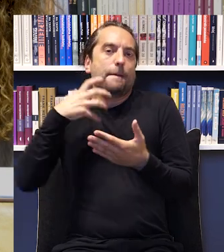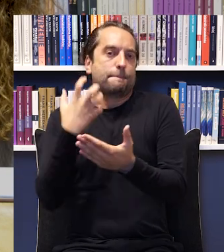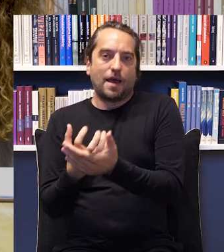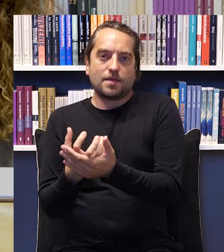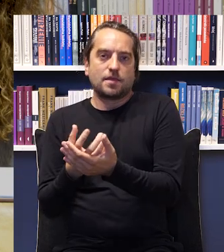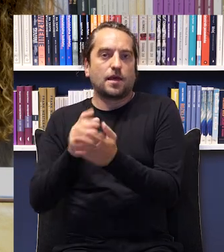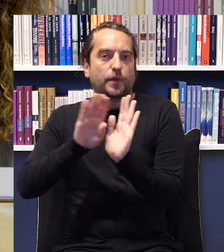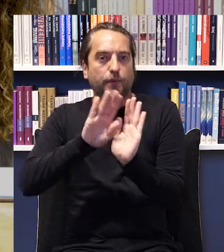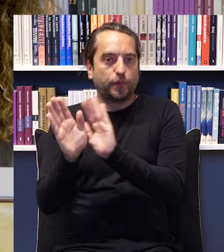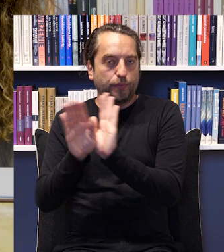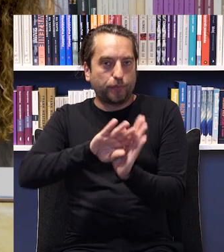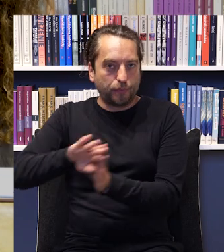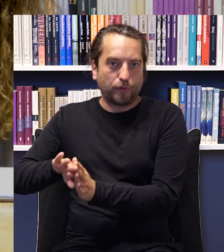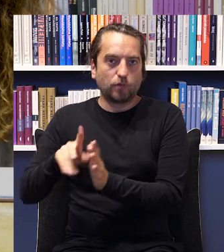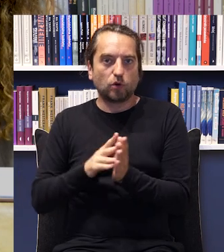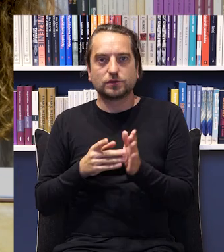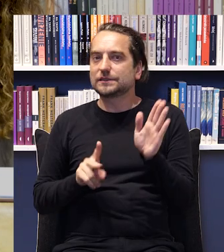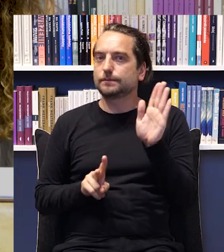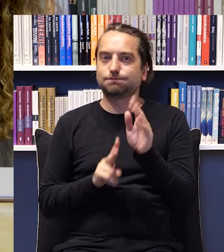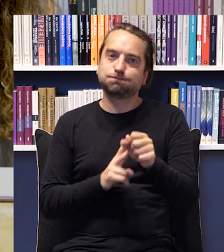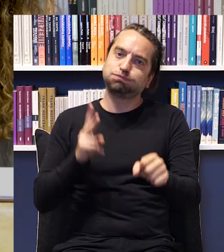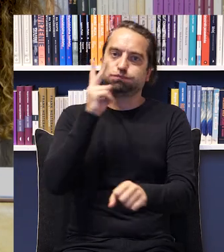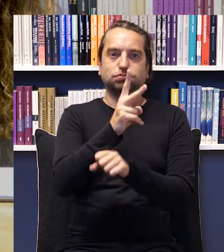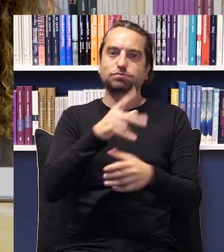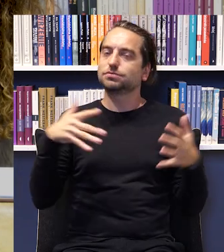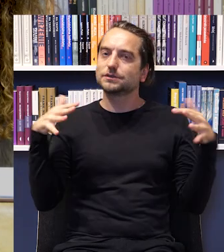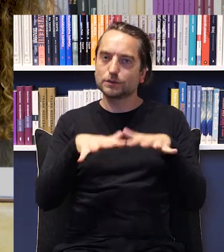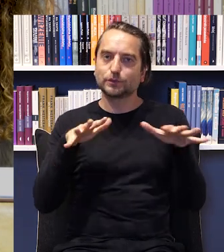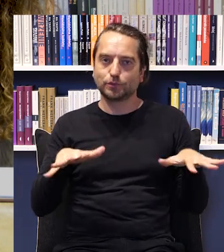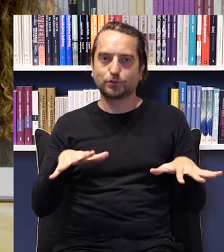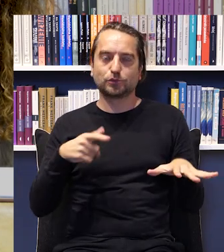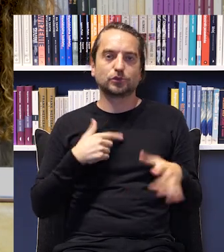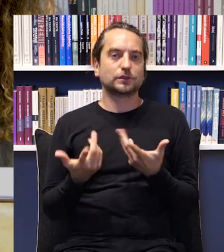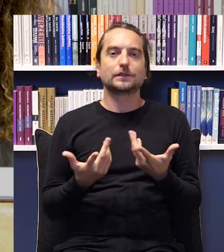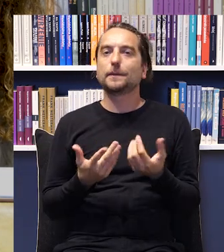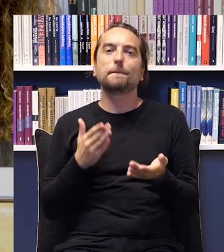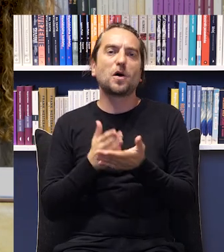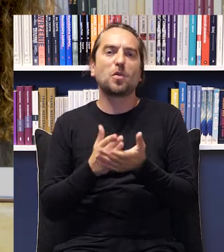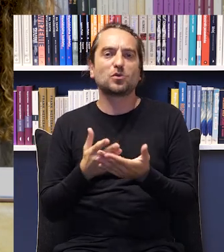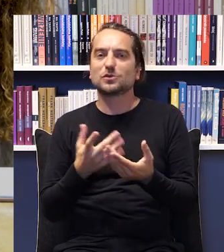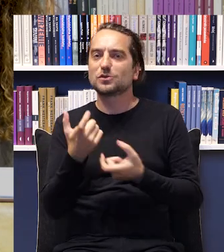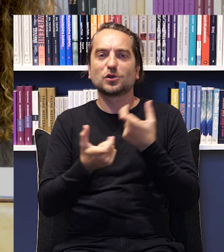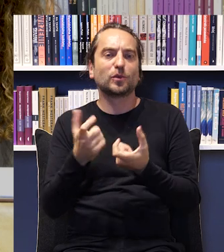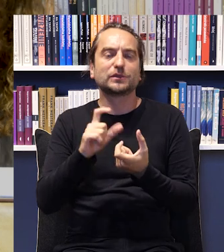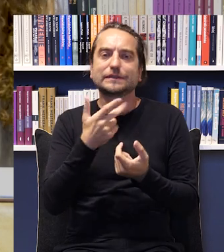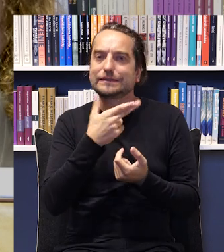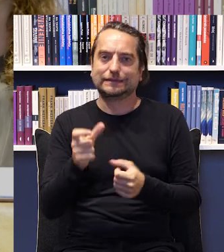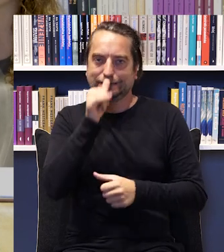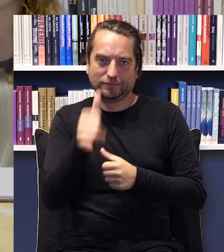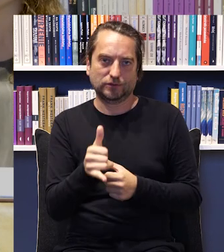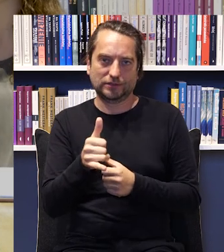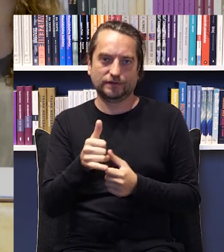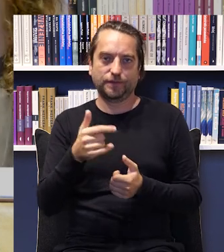prostu to cię przerasta. No nie w sytuacji, kiedy wiesz, że jesteś zupełnie bezsilna i nie możesz z tym nic zrobić